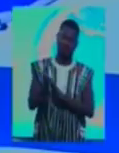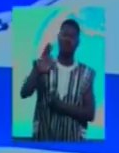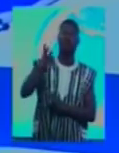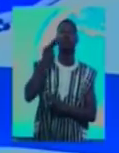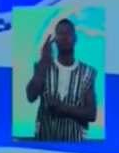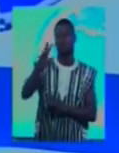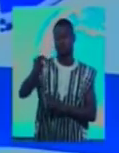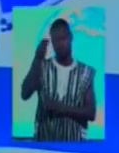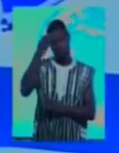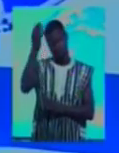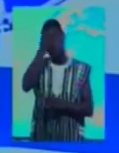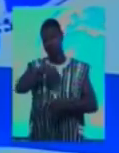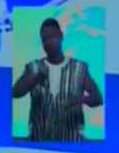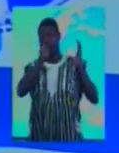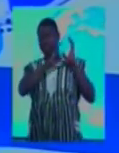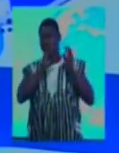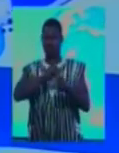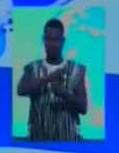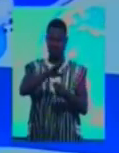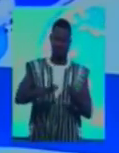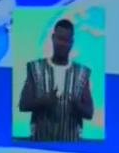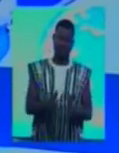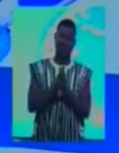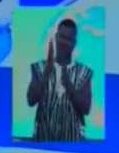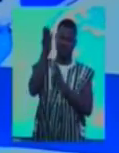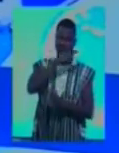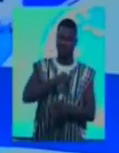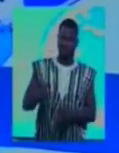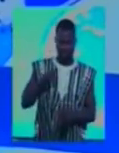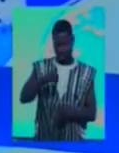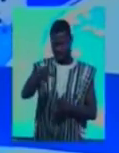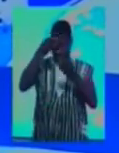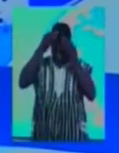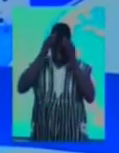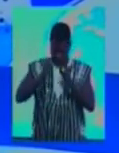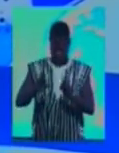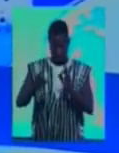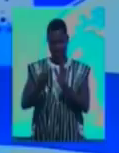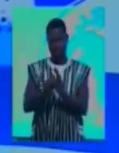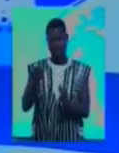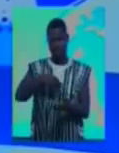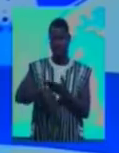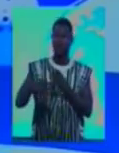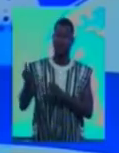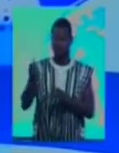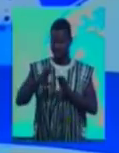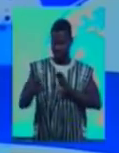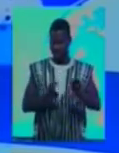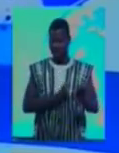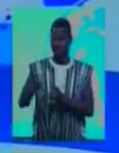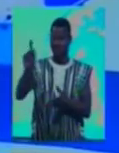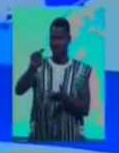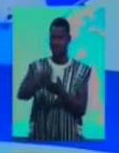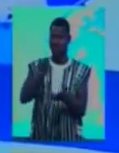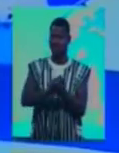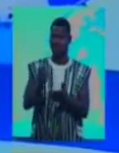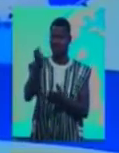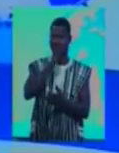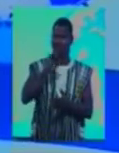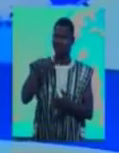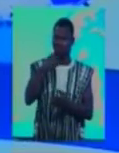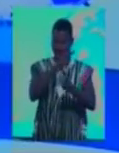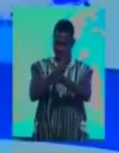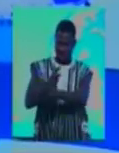en charge de l'environnement pour solliciter son engagement dans l'élaboration de textes législatifs et réglementaires garantissant